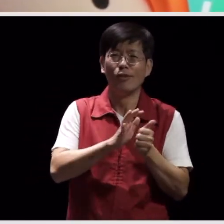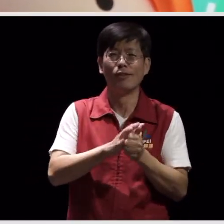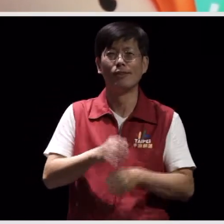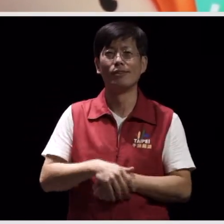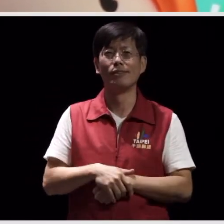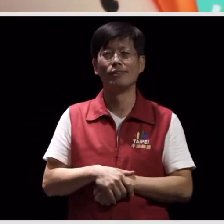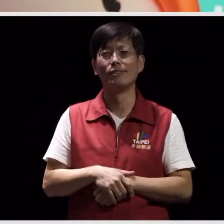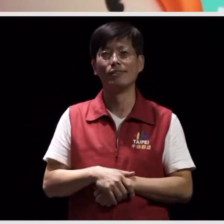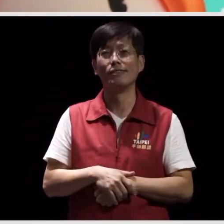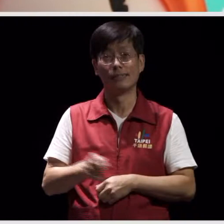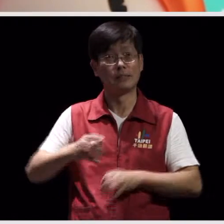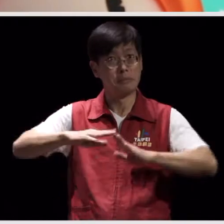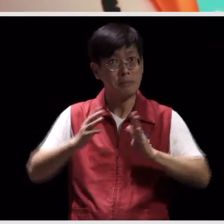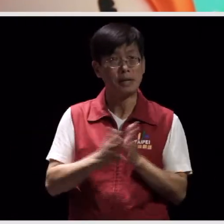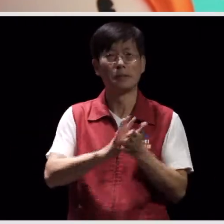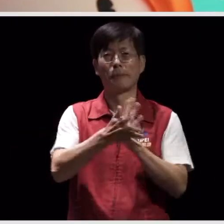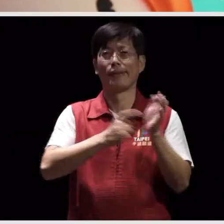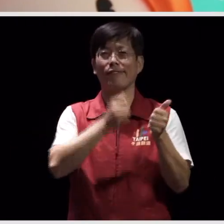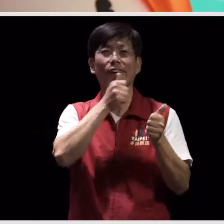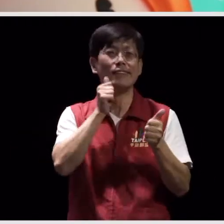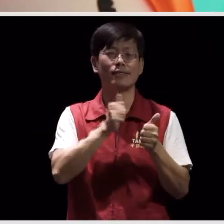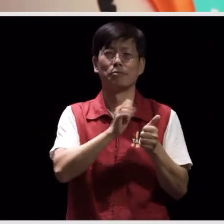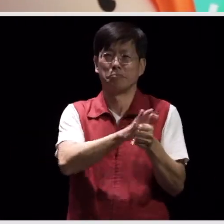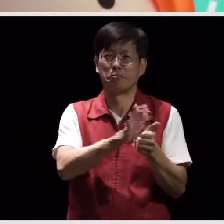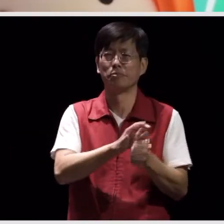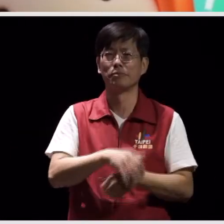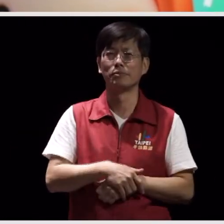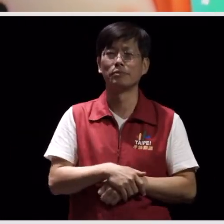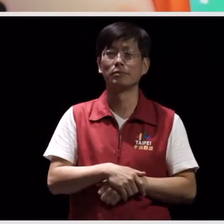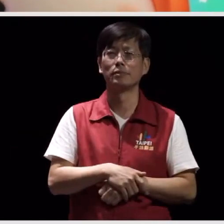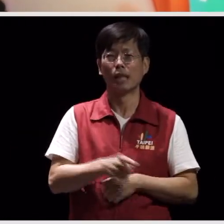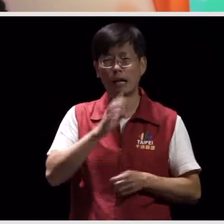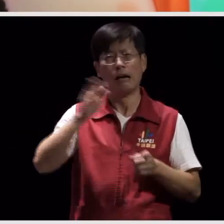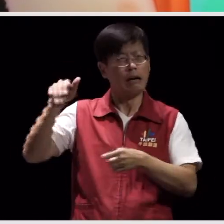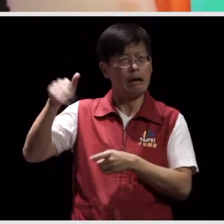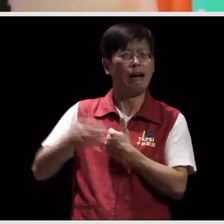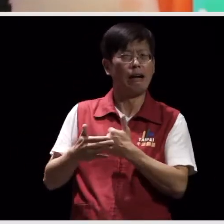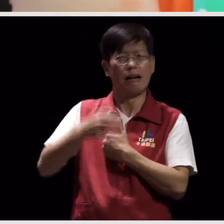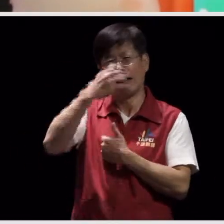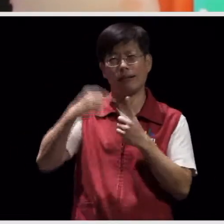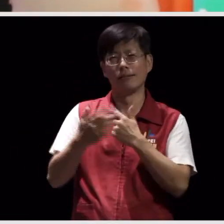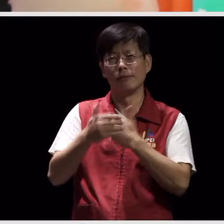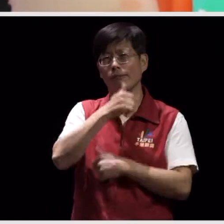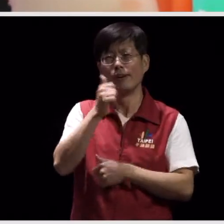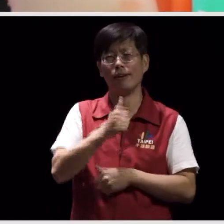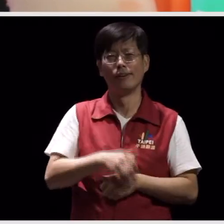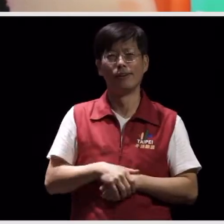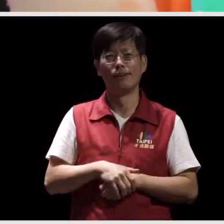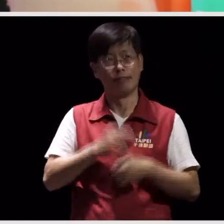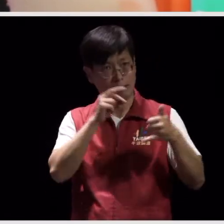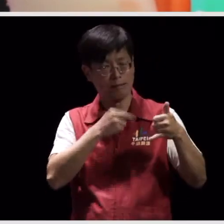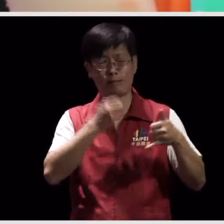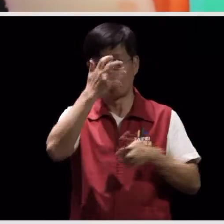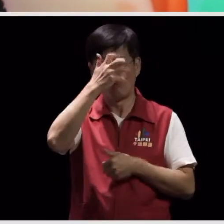此就变，当下就变成他的翻译了，然后就跟他讲，比如拉他一个小伙子讲说，哎，小伙子，你帮我翻译一下。人嘛，你知道吗？看他年纪这